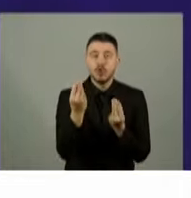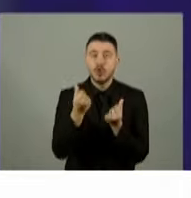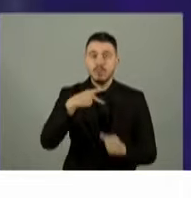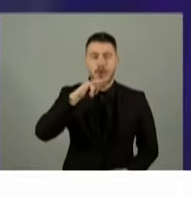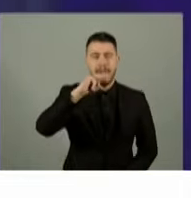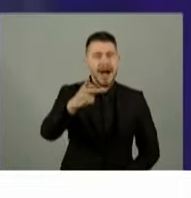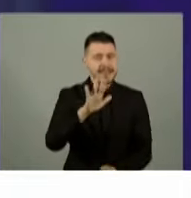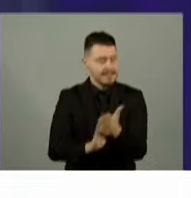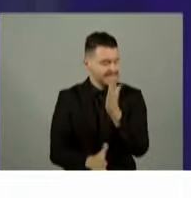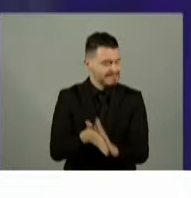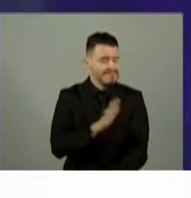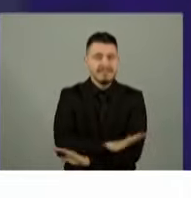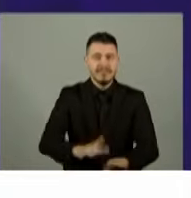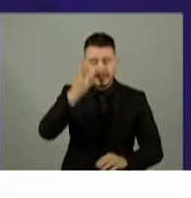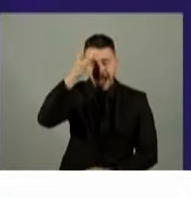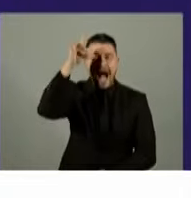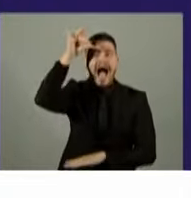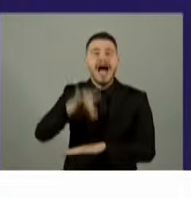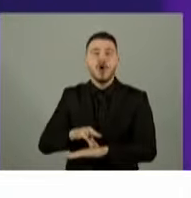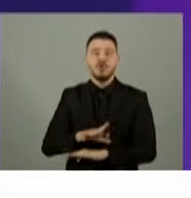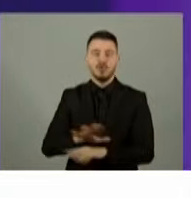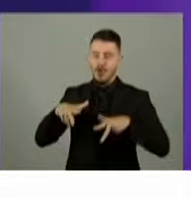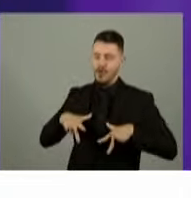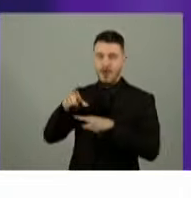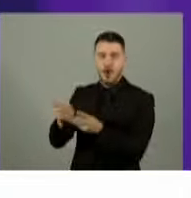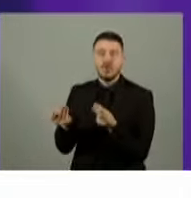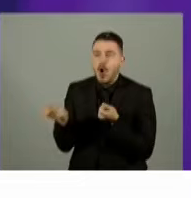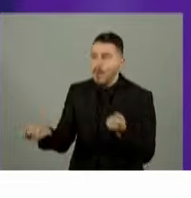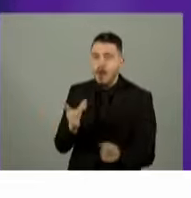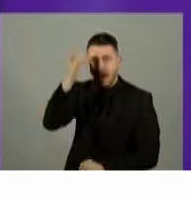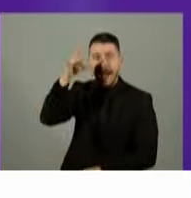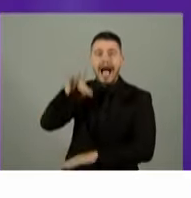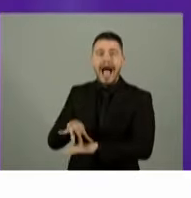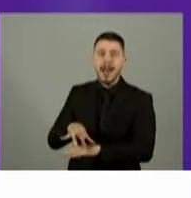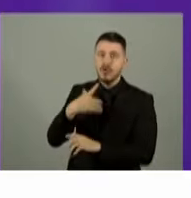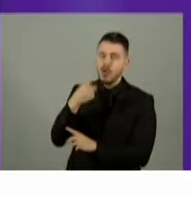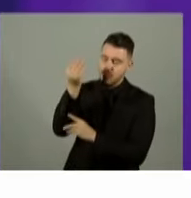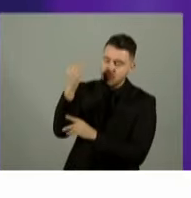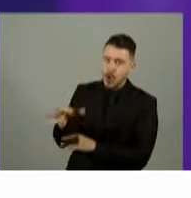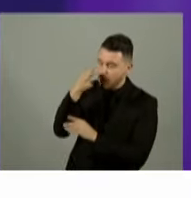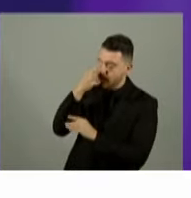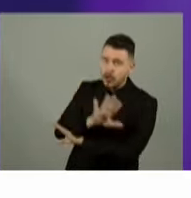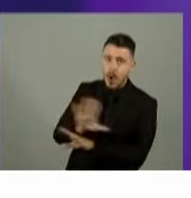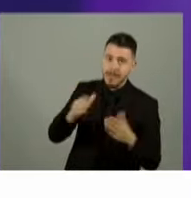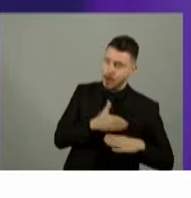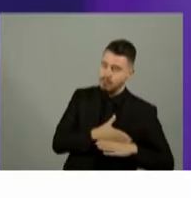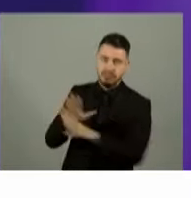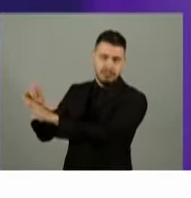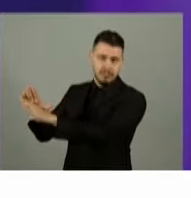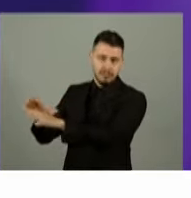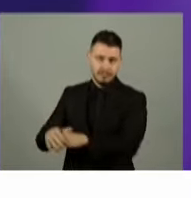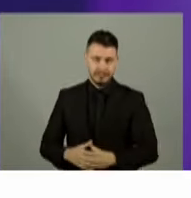θεωρώ ότι επειδή στη συνέντευξή του είχε πει ότι όλα αυτά τα οποία έχει κάνει είναι σύνομα, θεωρώ ότι αυτούς τους οποίους έχει